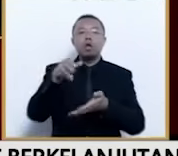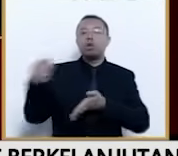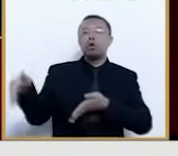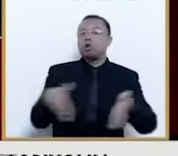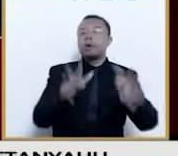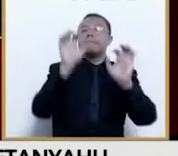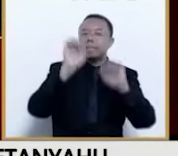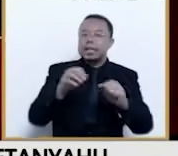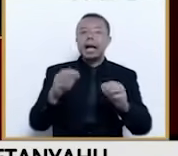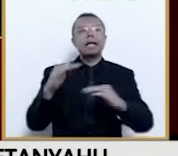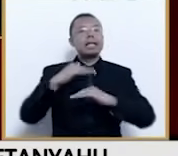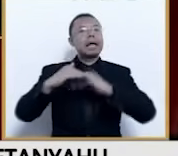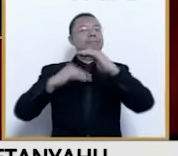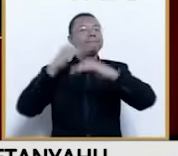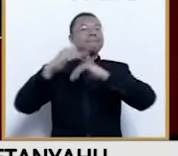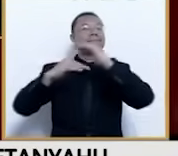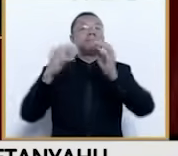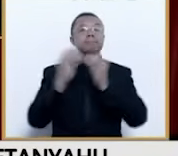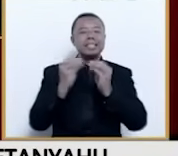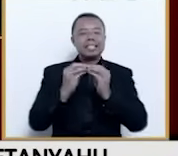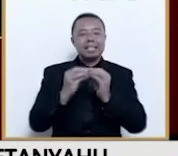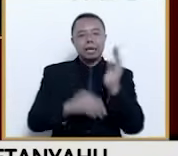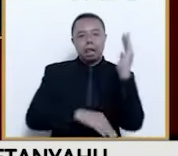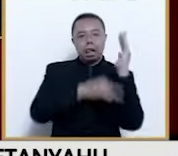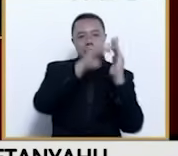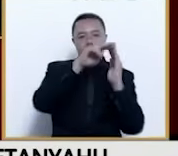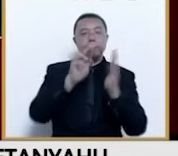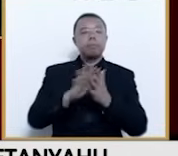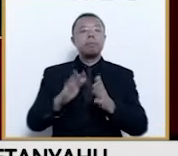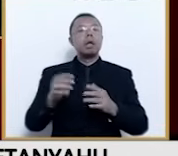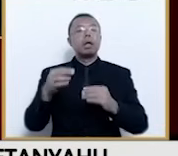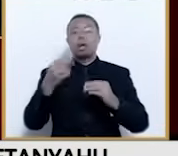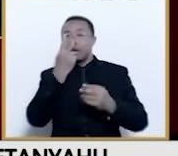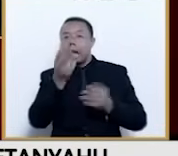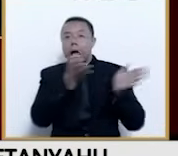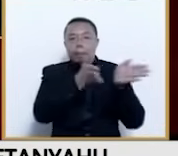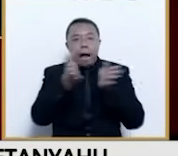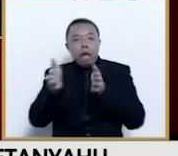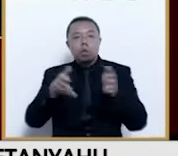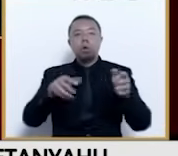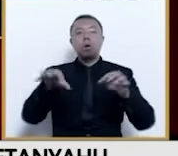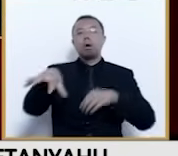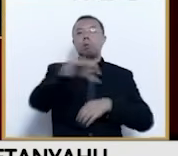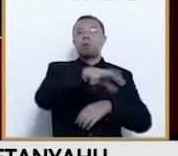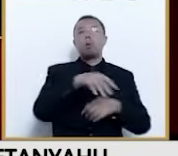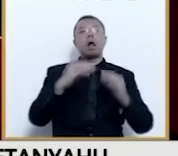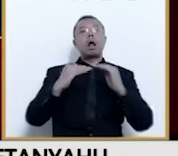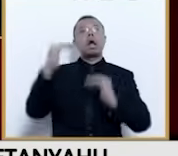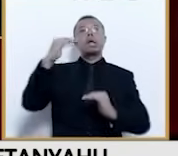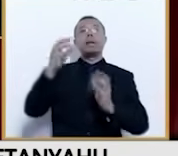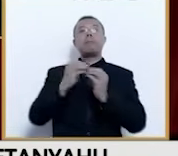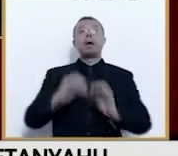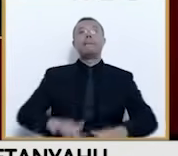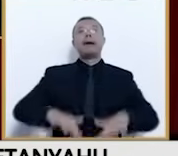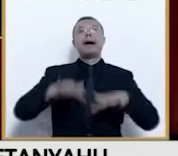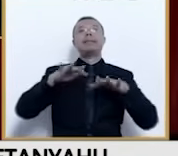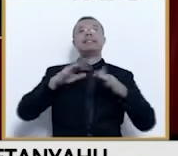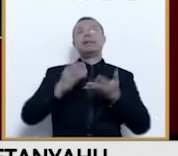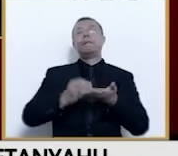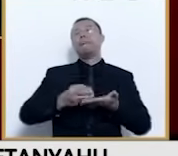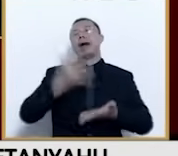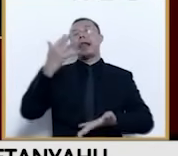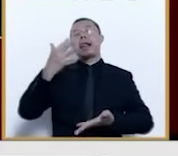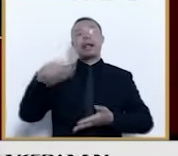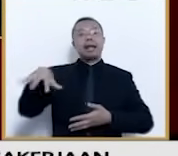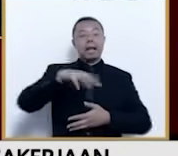sungai juga bisa kita inovasikan. Ketidakadilan tata ruang mengakibatkan banjir yang mahal